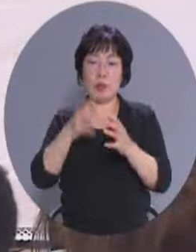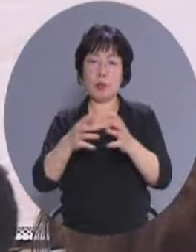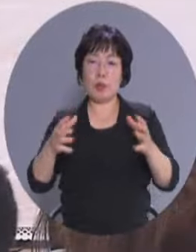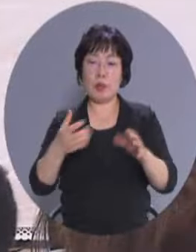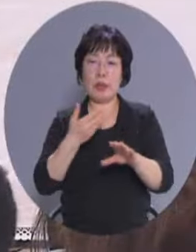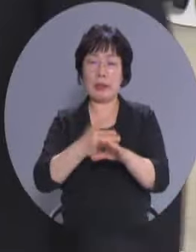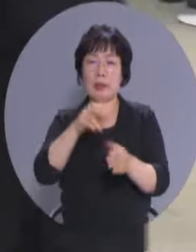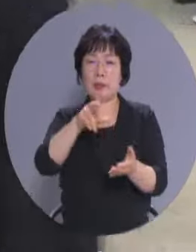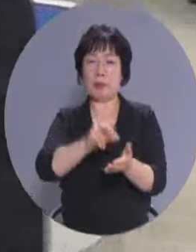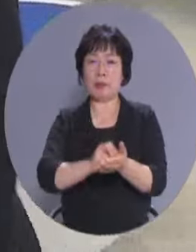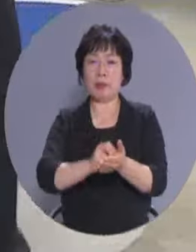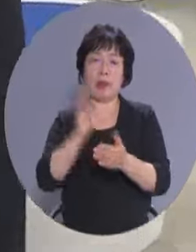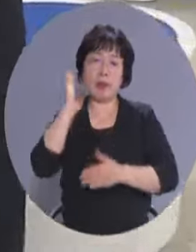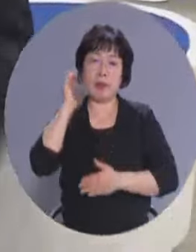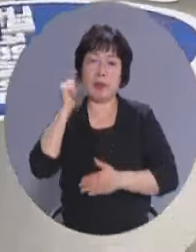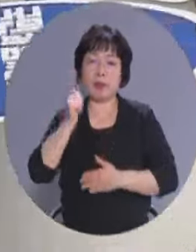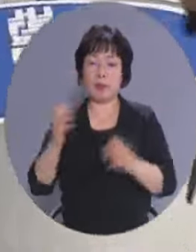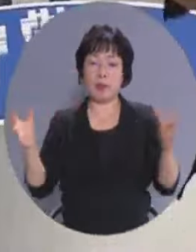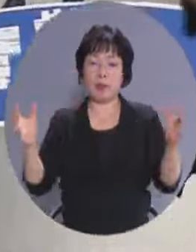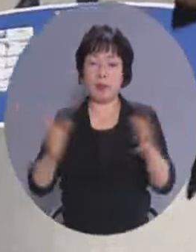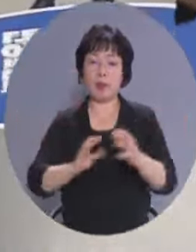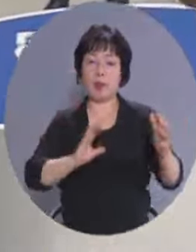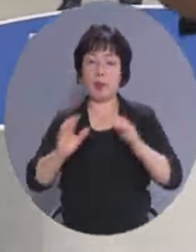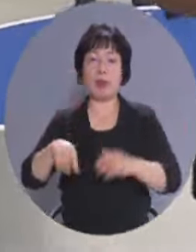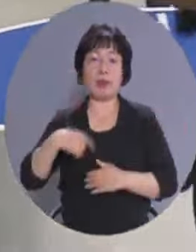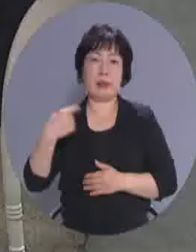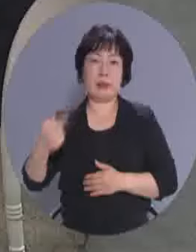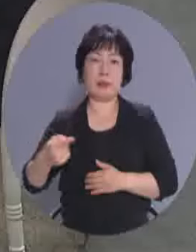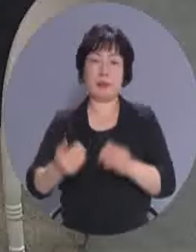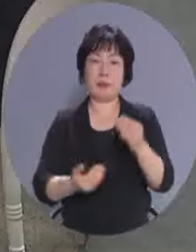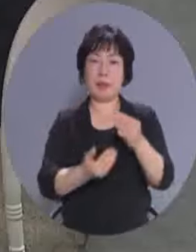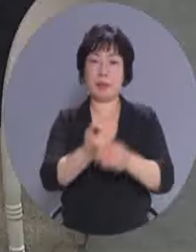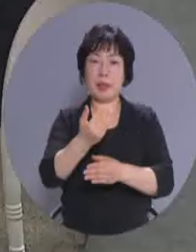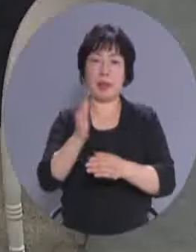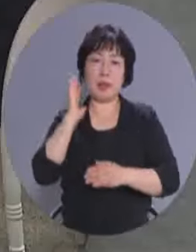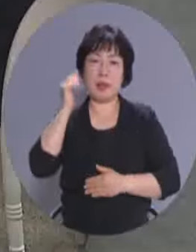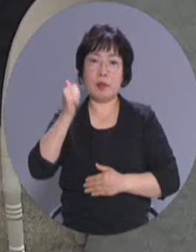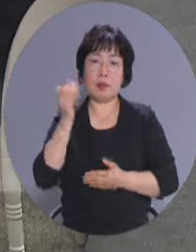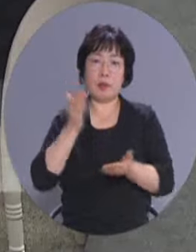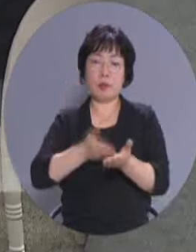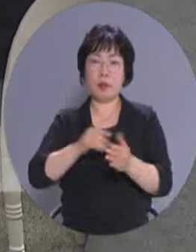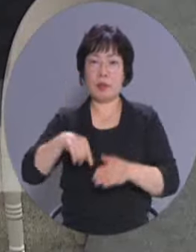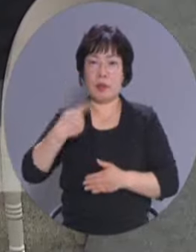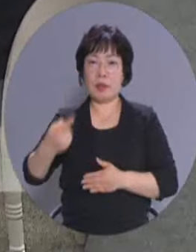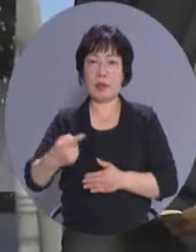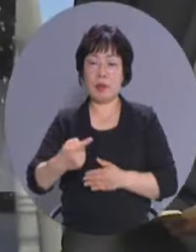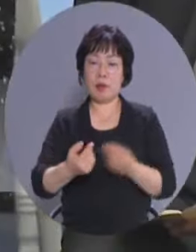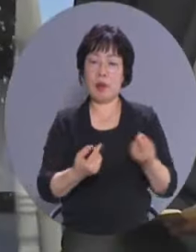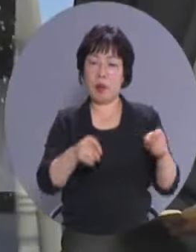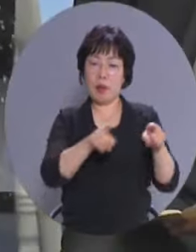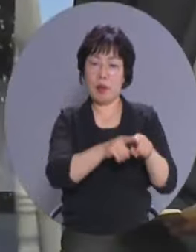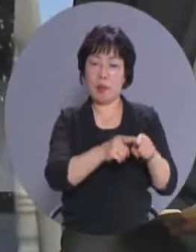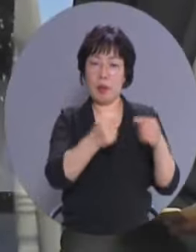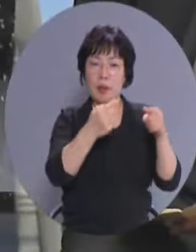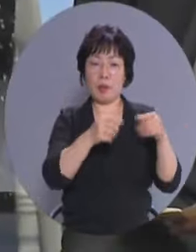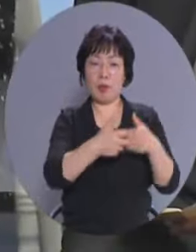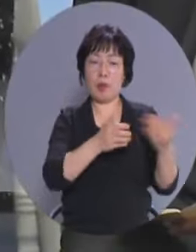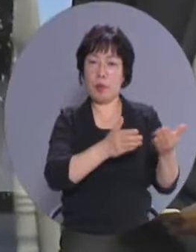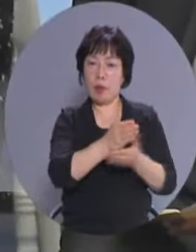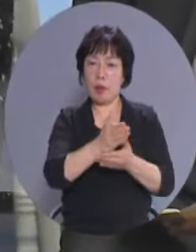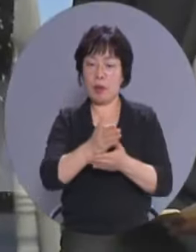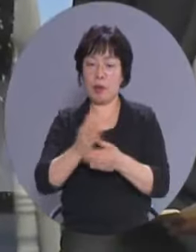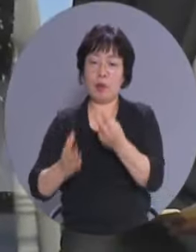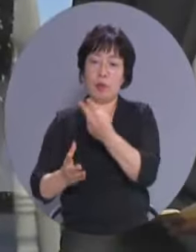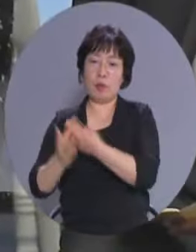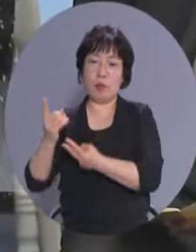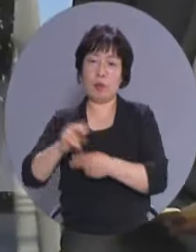다른 시점은 대통령의 민생 토론의 이후입니다. 대통령 발언 이후 공동의대에서 통합의대로 추진 방향을